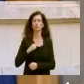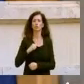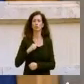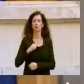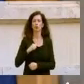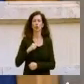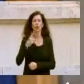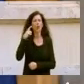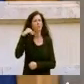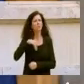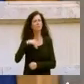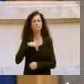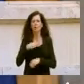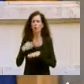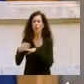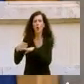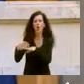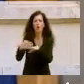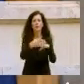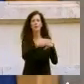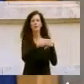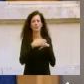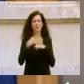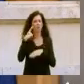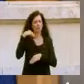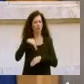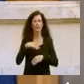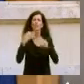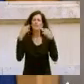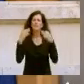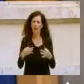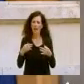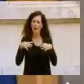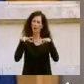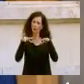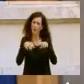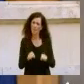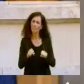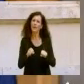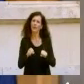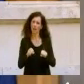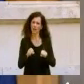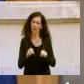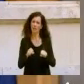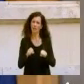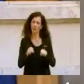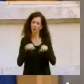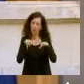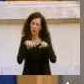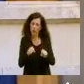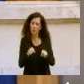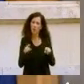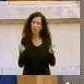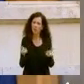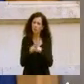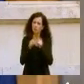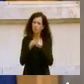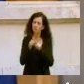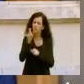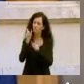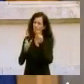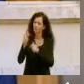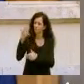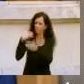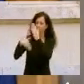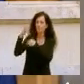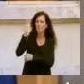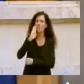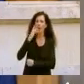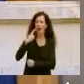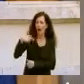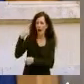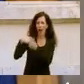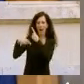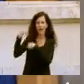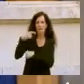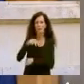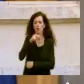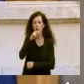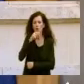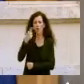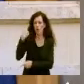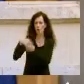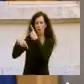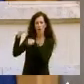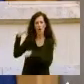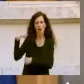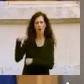della serietà dell'impegno che caratterizzò i nostri padri i nostri nonni che lavorarono per